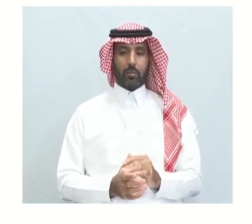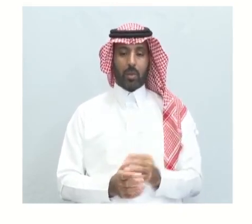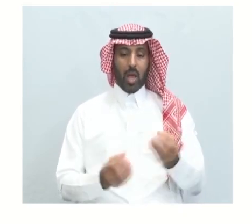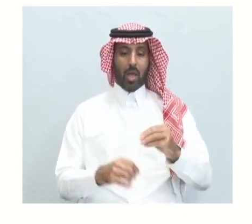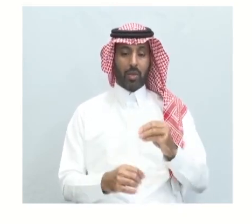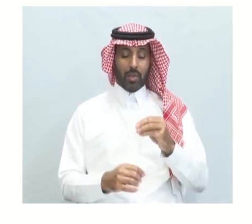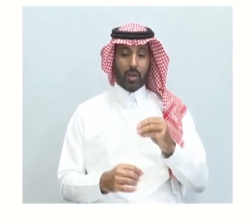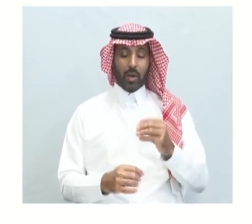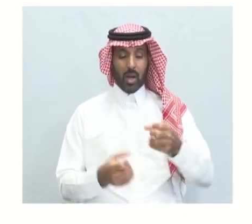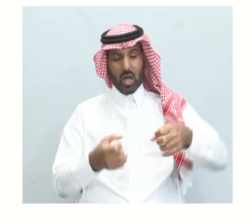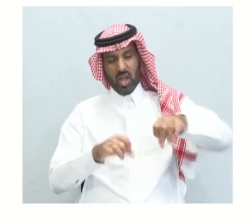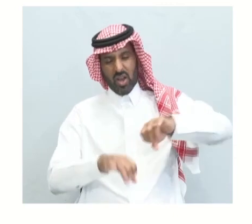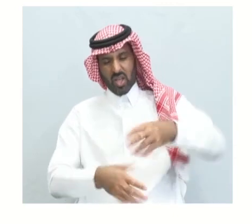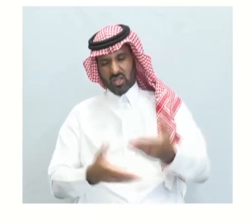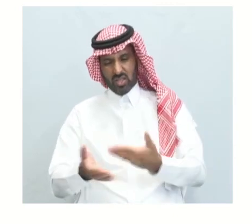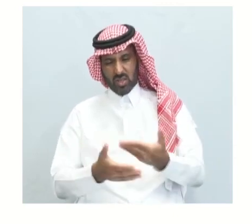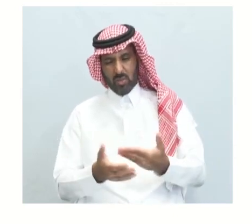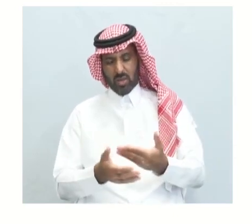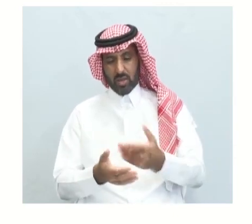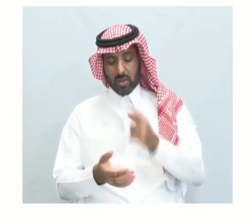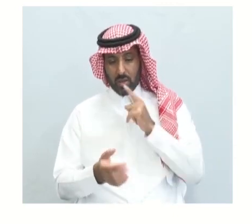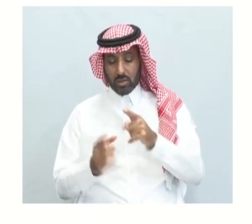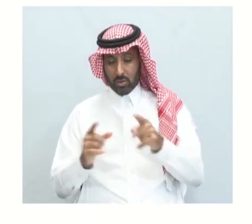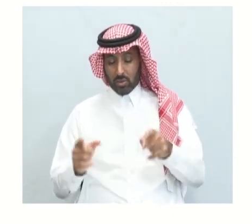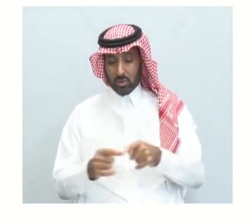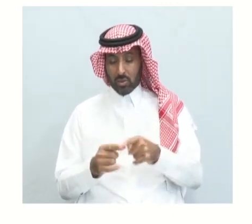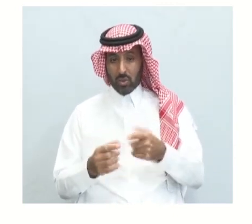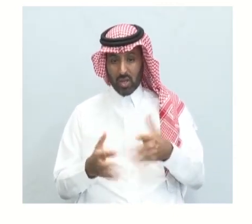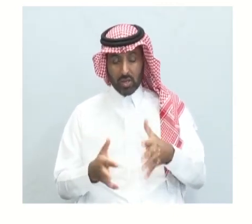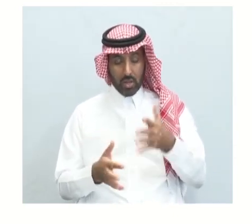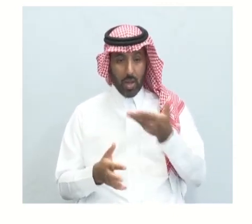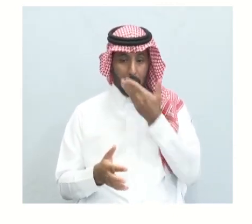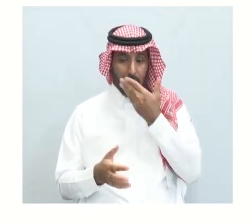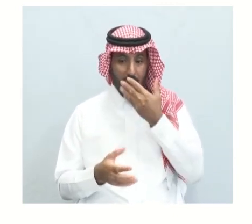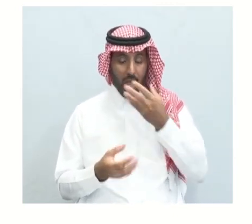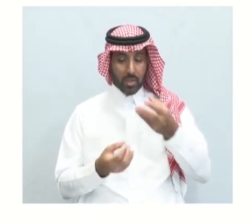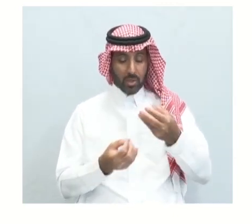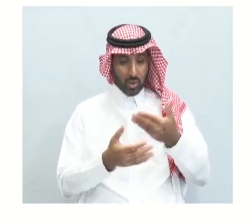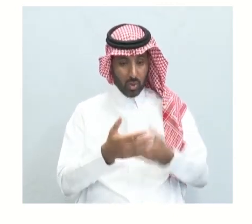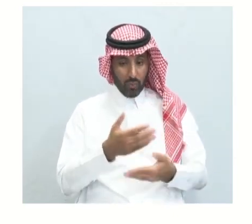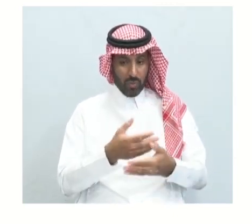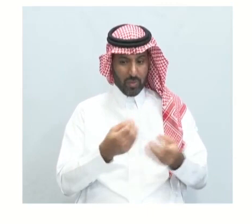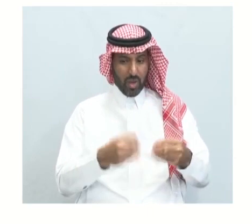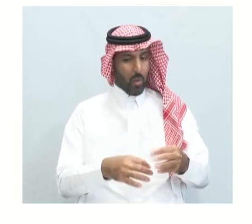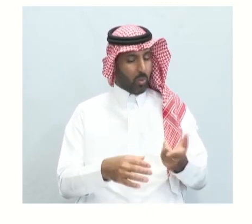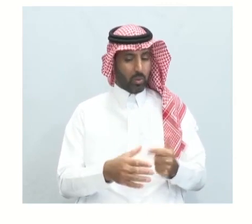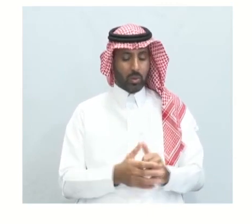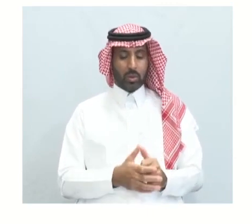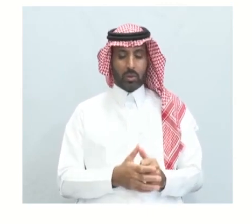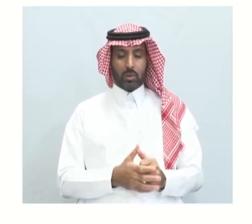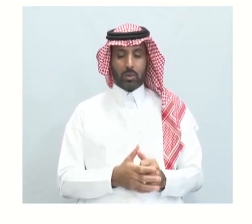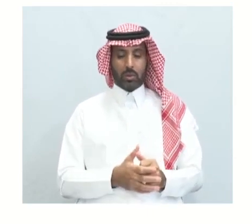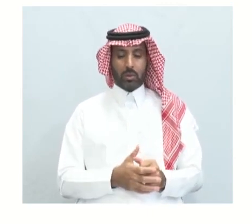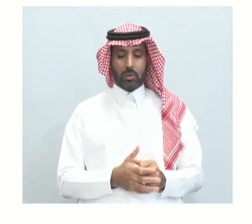اكثر العناصر الكيميائيه التي تهدد المياه الجوفيه بالتلوث البوتاسيوم